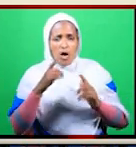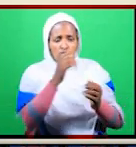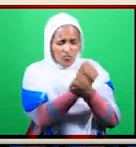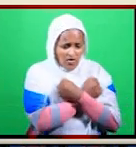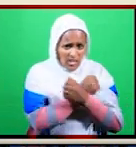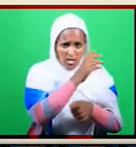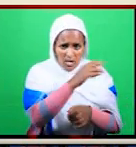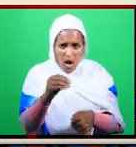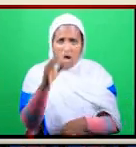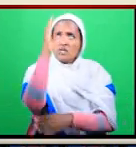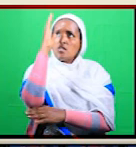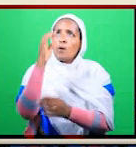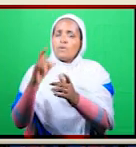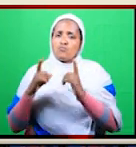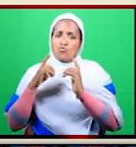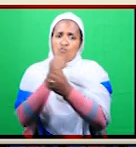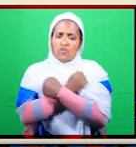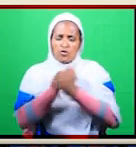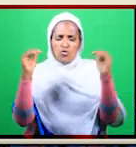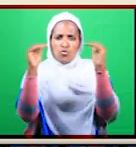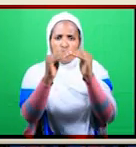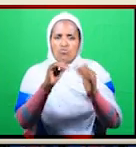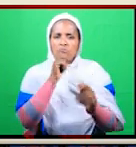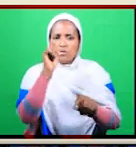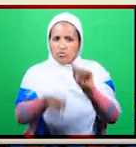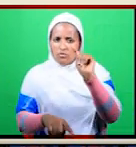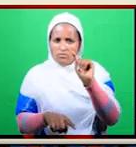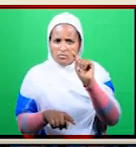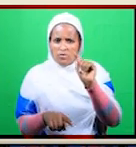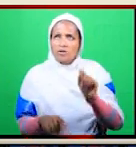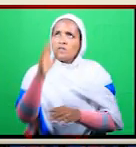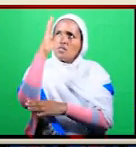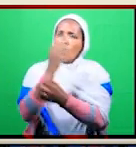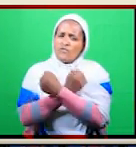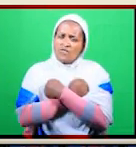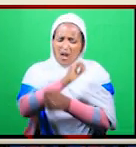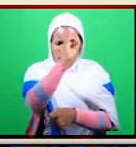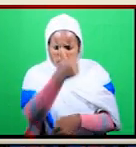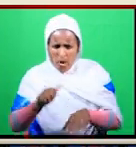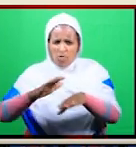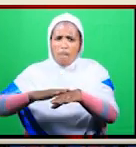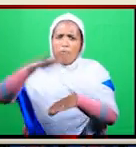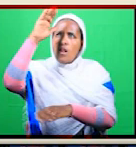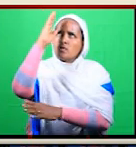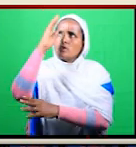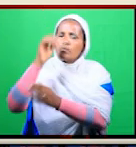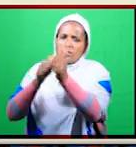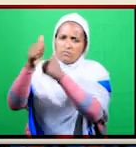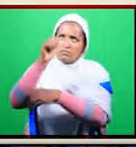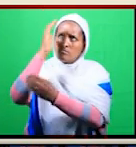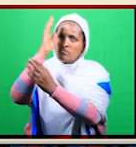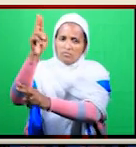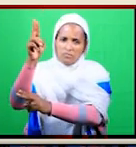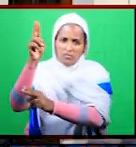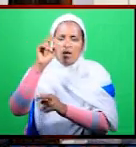የሚኖራችሁ ፍቅርና ለእግዚአብሔር የሚኖራችሁ ፍቅር እኩልም መሆን የለበትም። ምንጊዜም ለእግዚአብሔር የሚኖረን ፍቅር ከማንኛውም በላይ መሆን